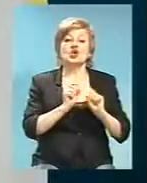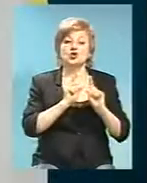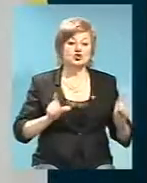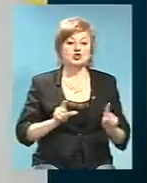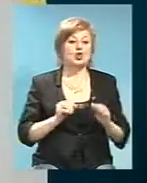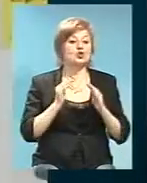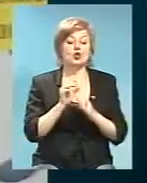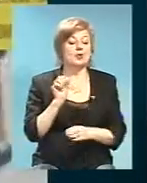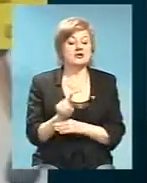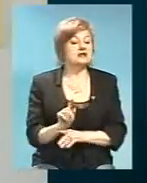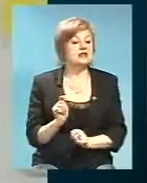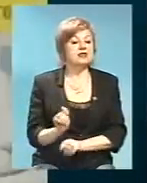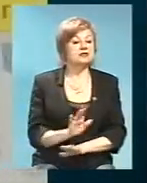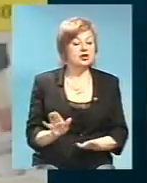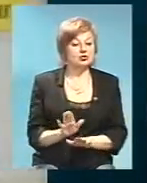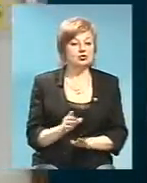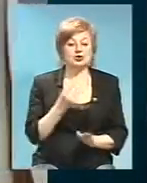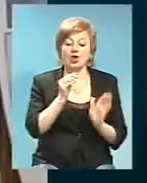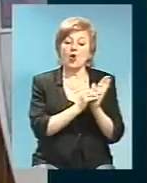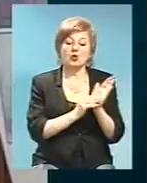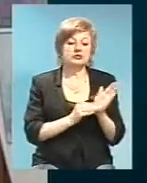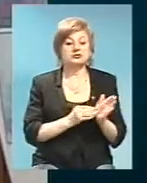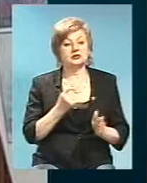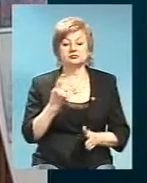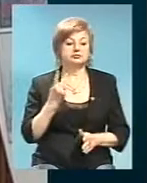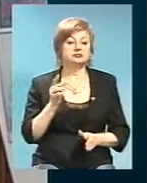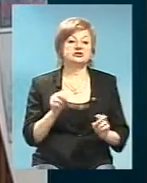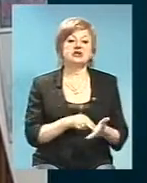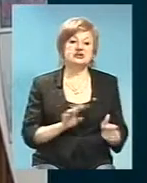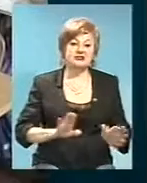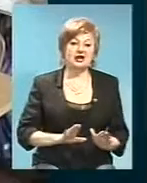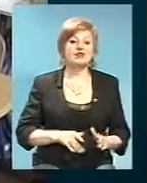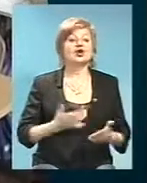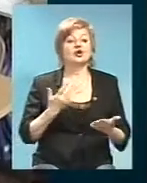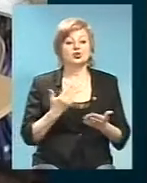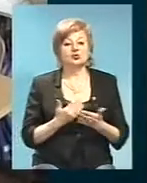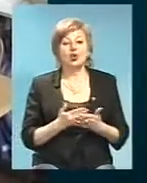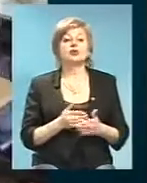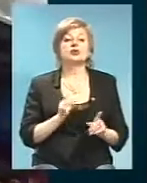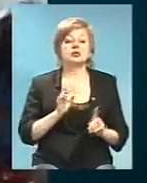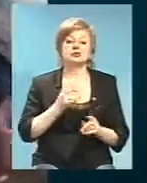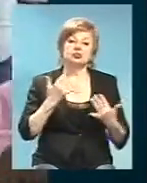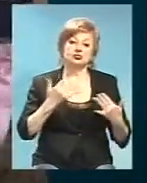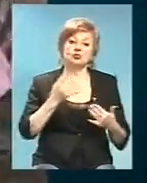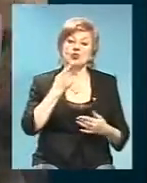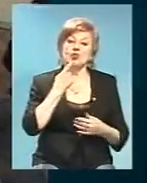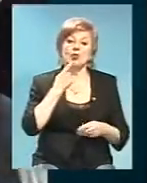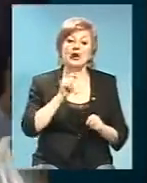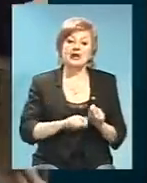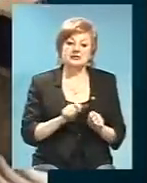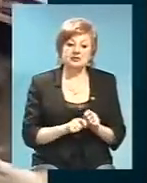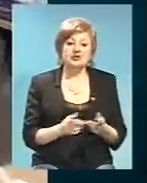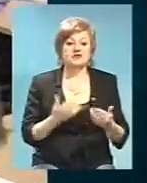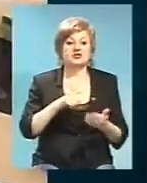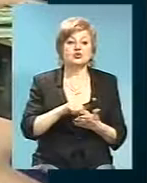здають домашні завдання та не ставлять оцінок. Портфелі забирають додому лише на вихідних. Наразі в освітньому експерименті беруть